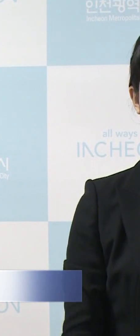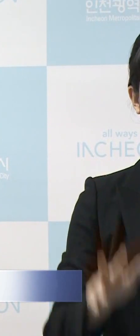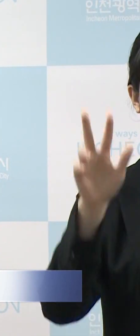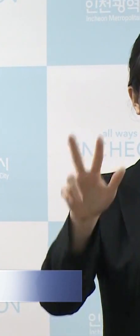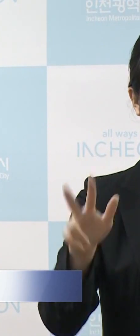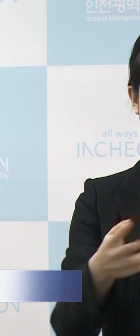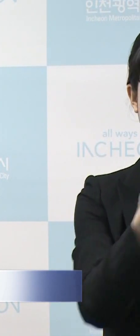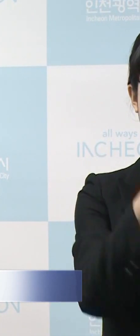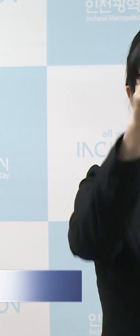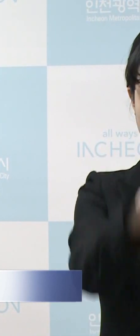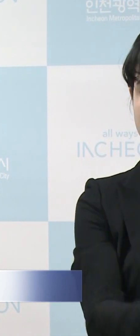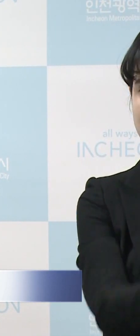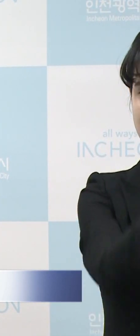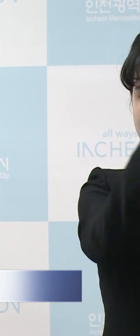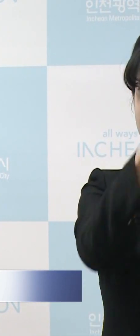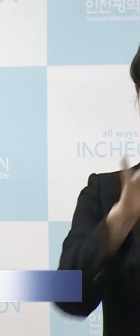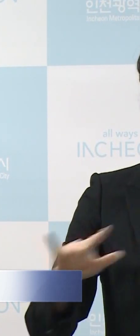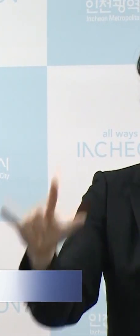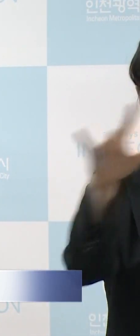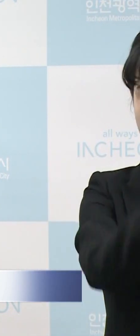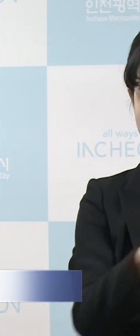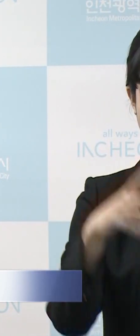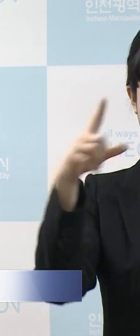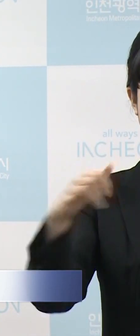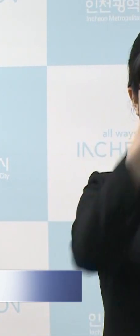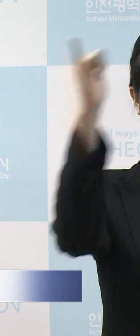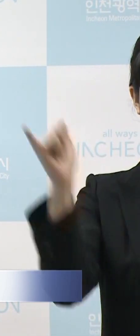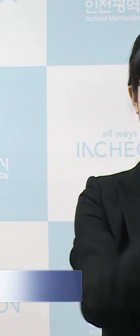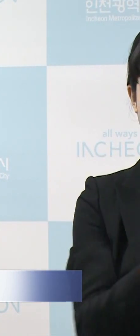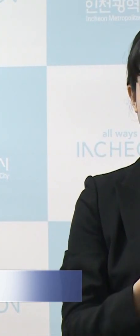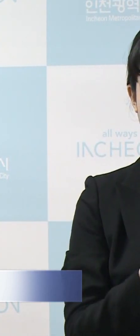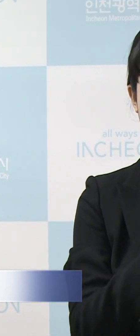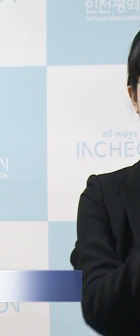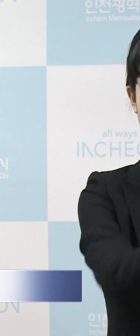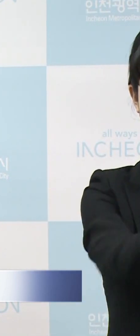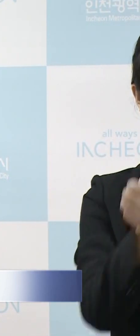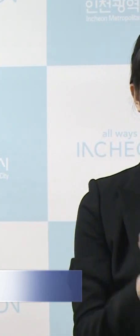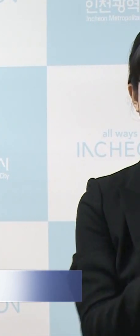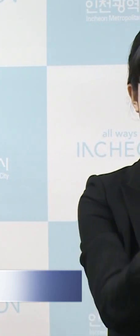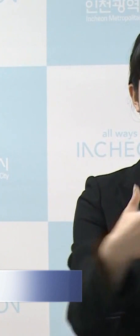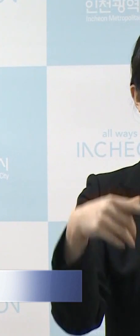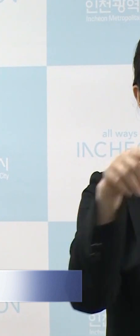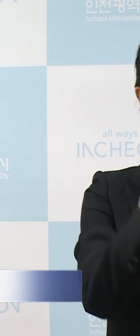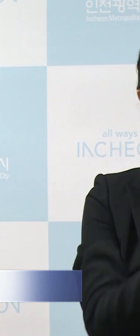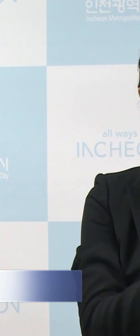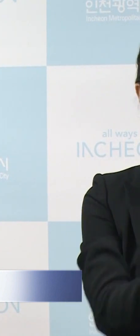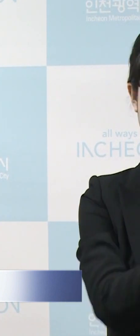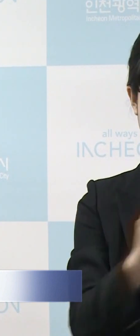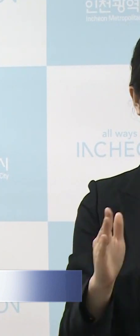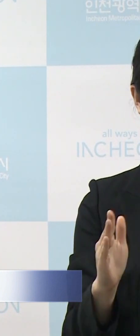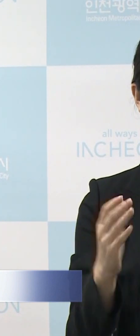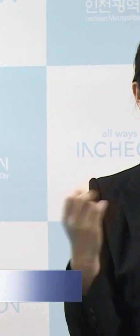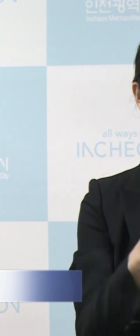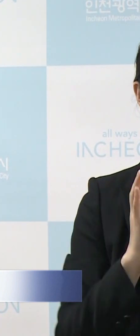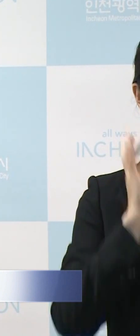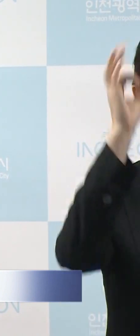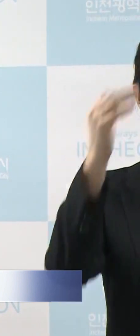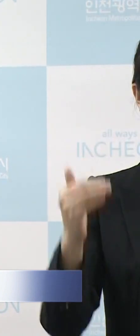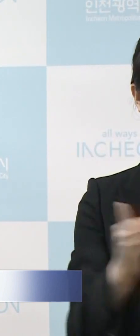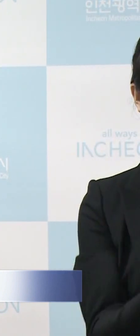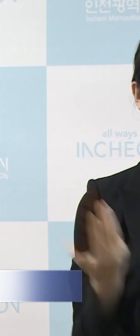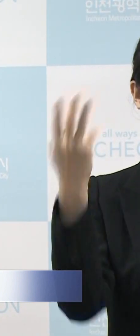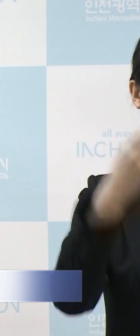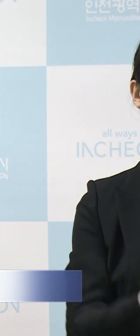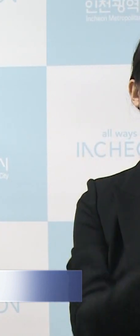인천시가 코로나19 지역사회 확산 방지를 위해 다각적인 대책을 마련하고 최선을 다해왔으나 서울